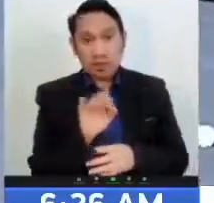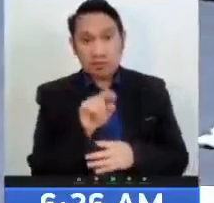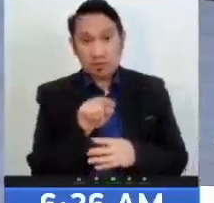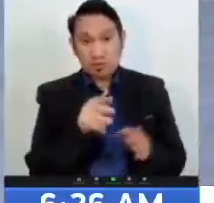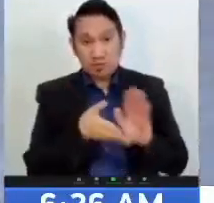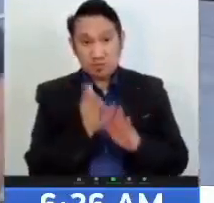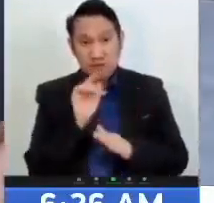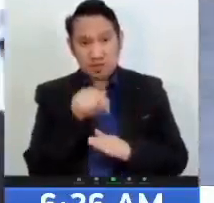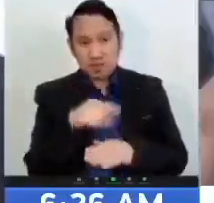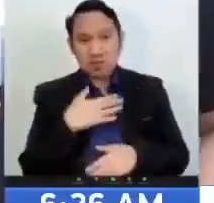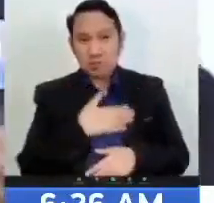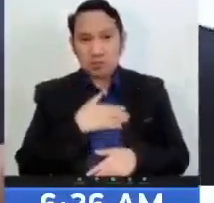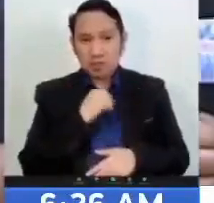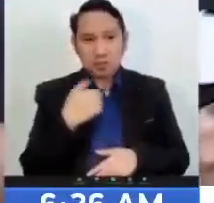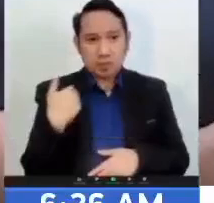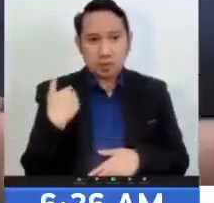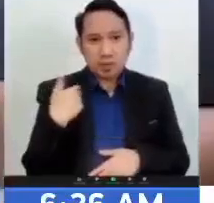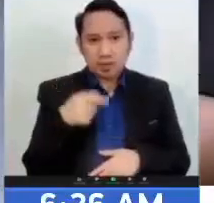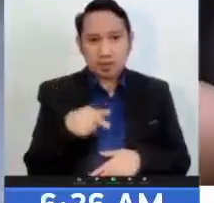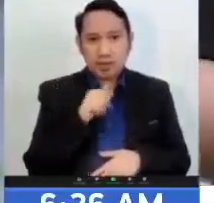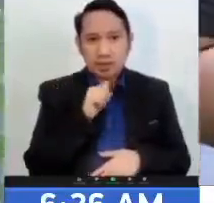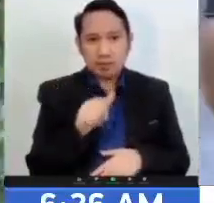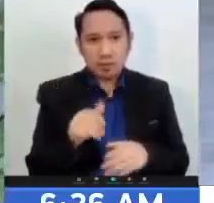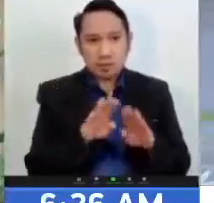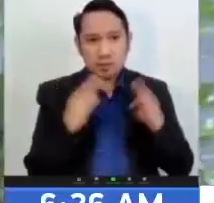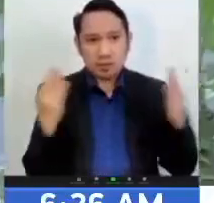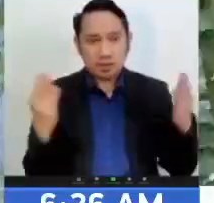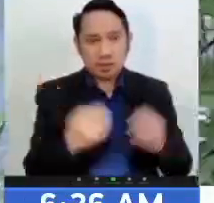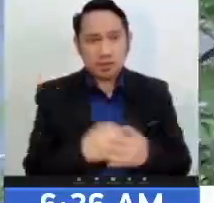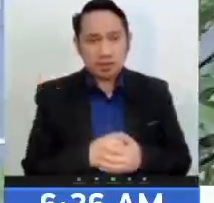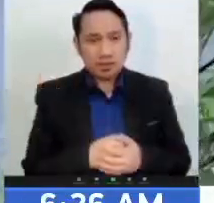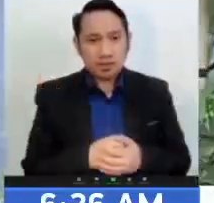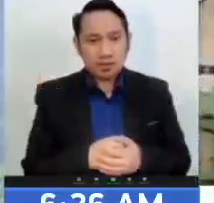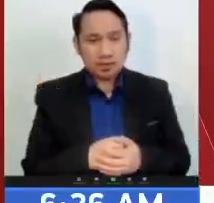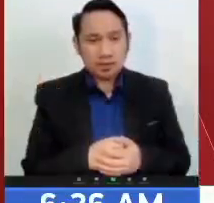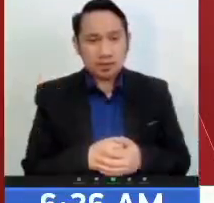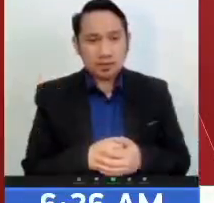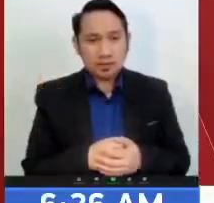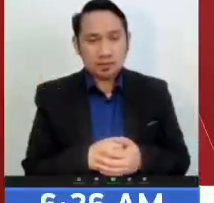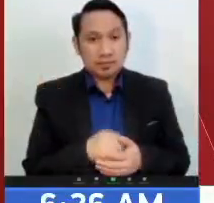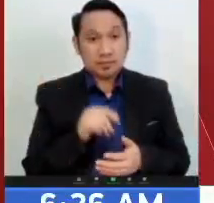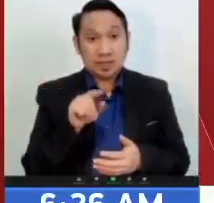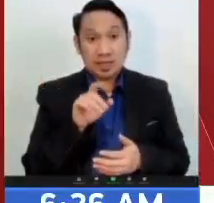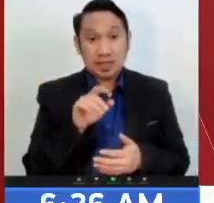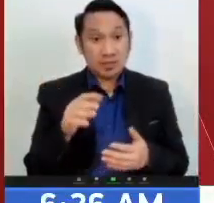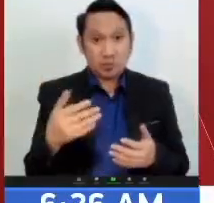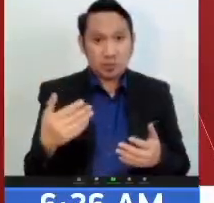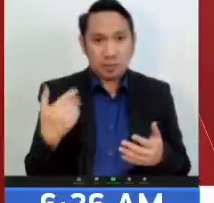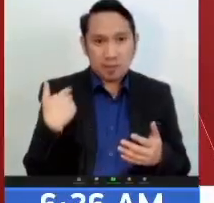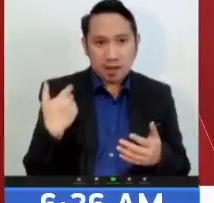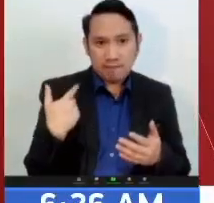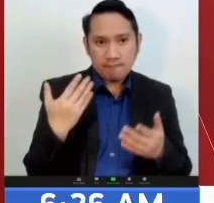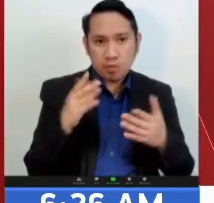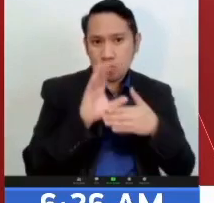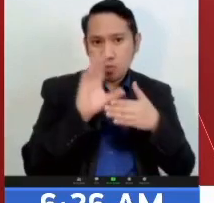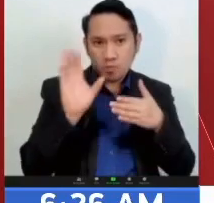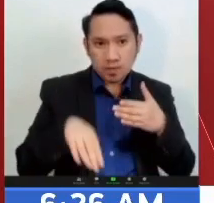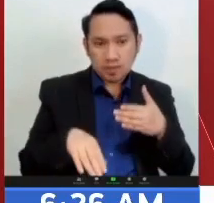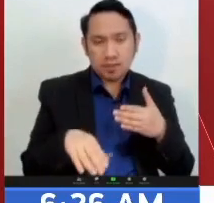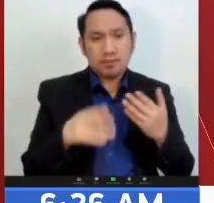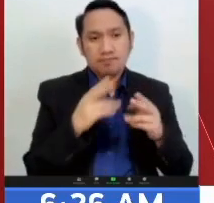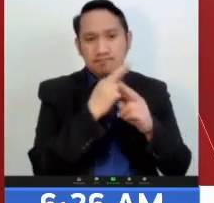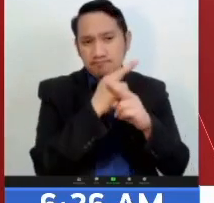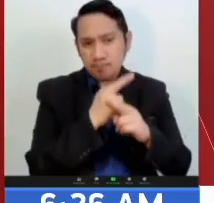muna. Susan? Darlene, ibig sabihin yan talaga habang hindi natatapos yan, medyo talagang may mga